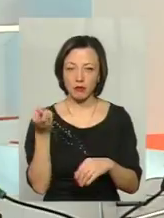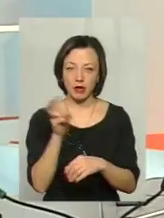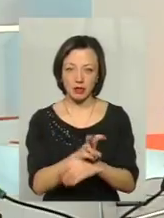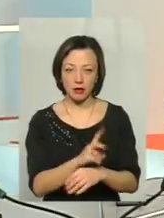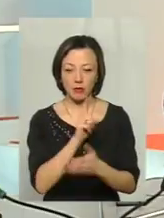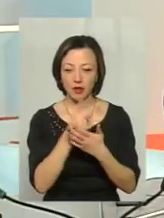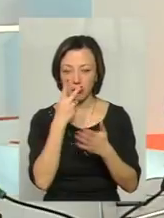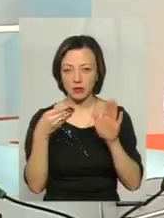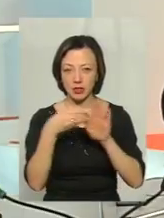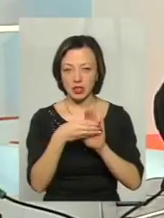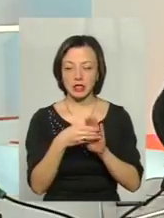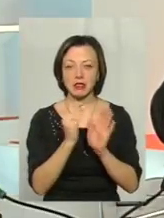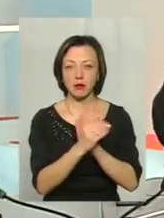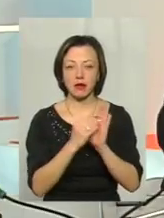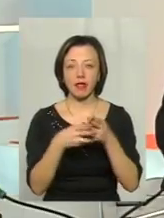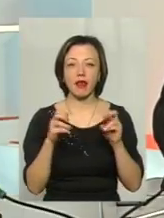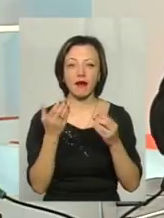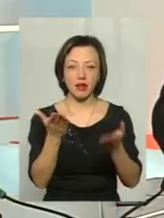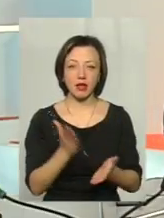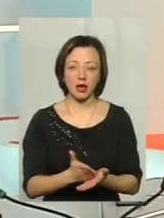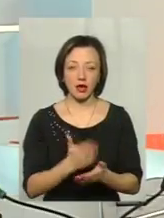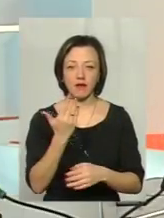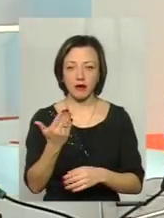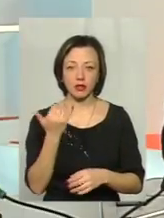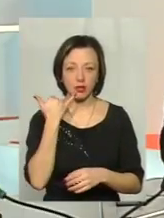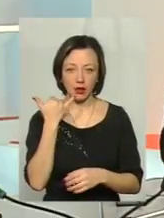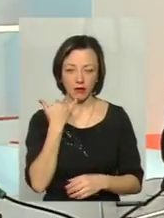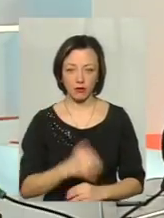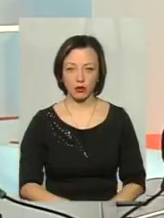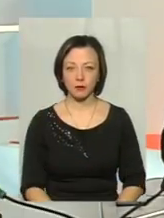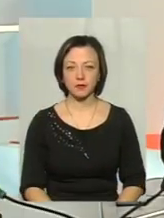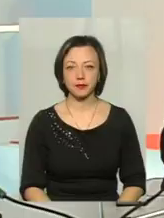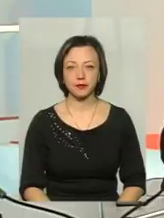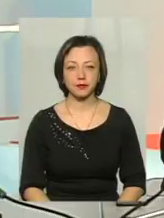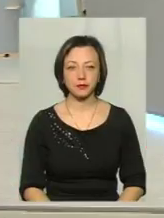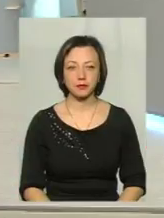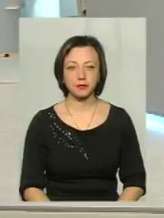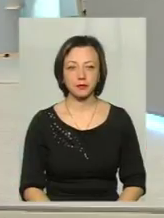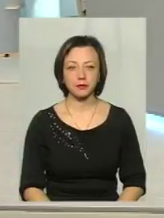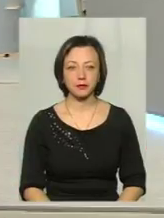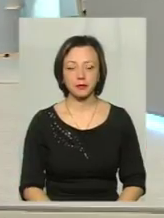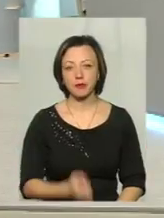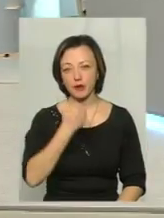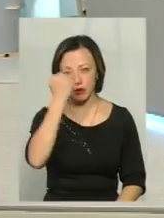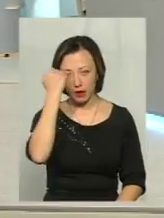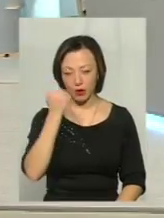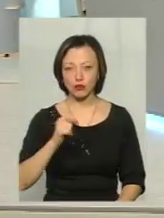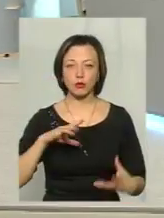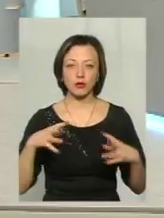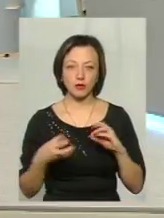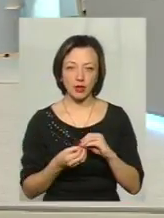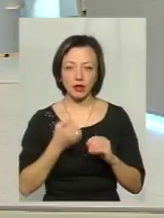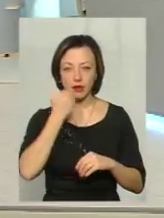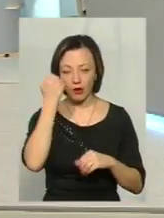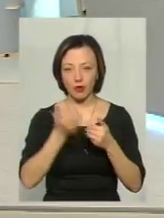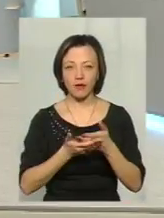повинен бачити в записочці, де ви знаходитесь і ваші телефони. Дякую, пане Дмитро, що підсумували.